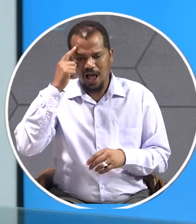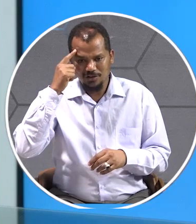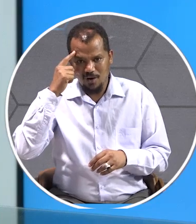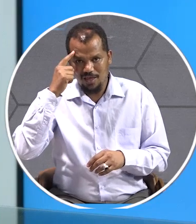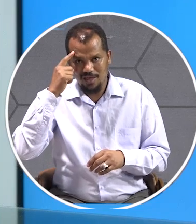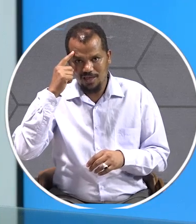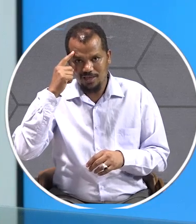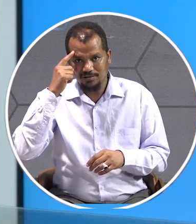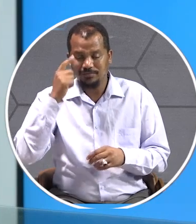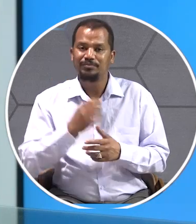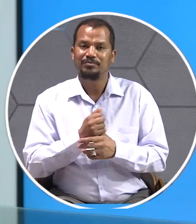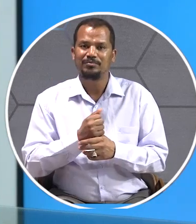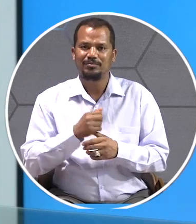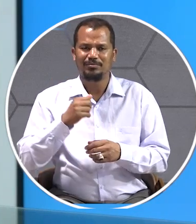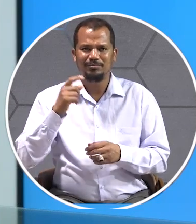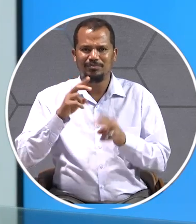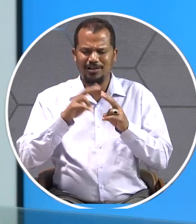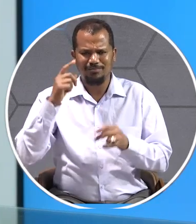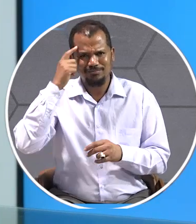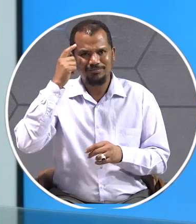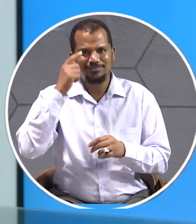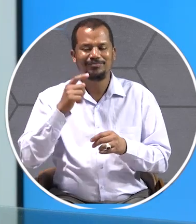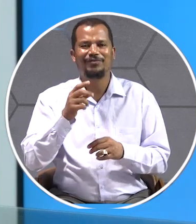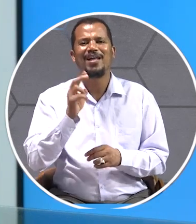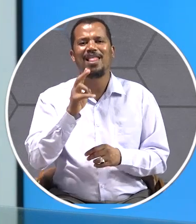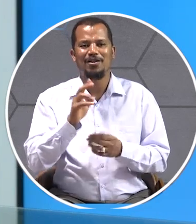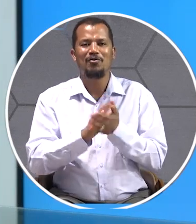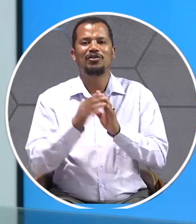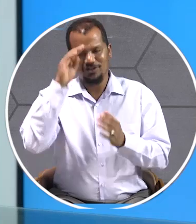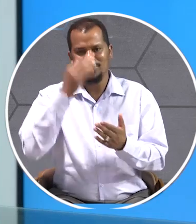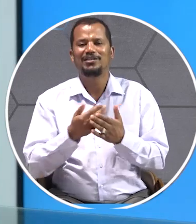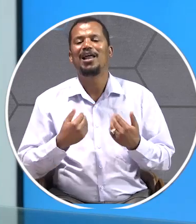አስተዋይ ብሪሊየንት የሆነች ልጅ አለች።